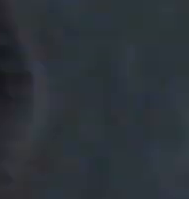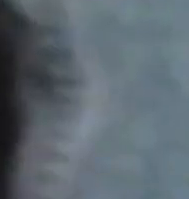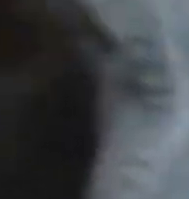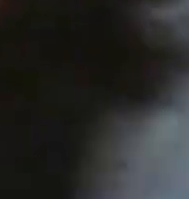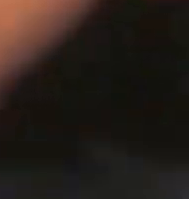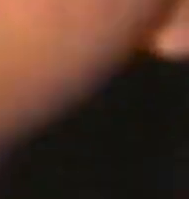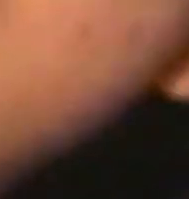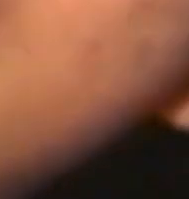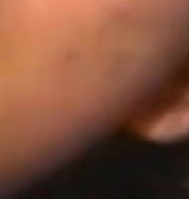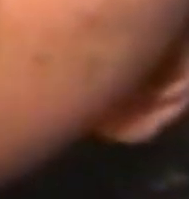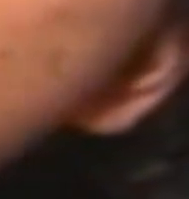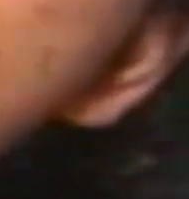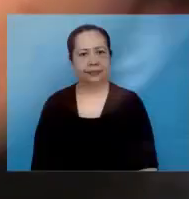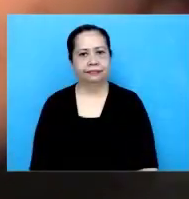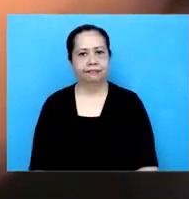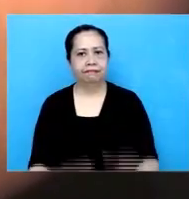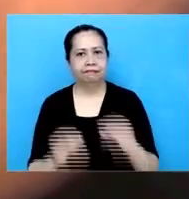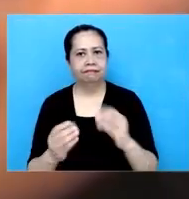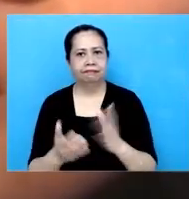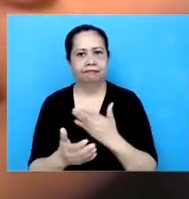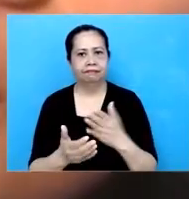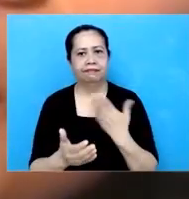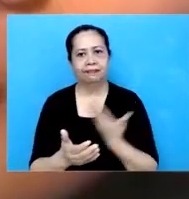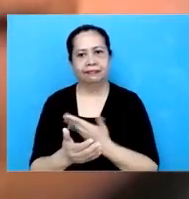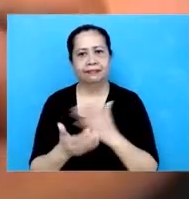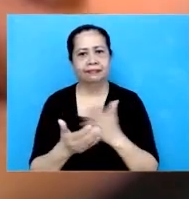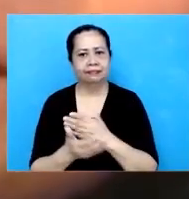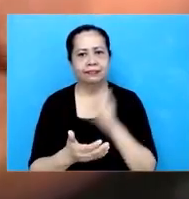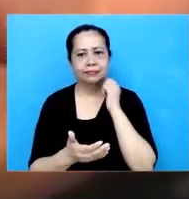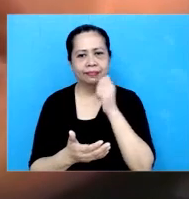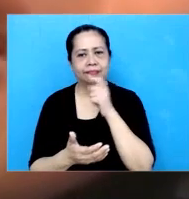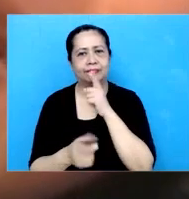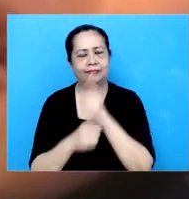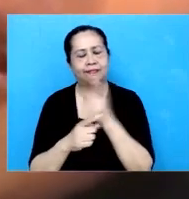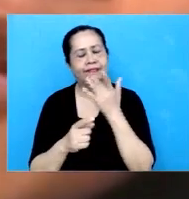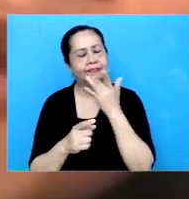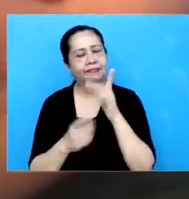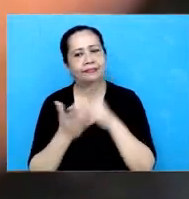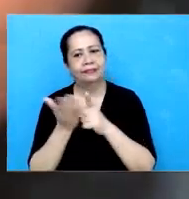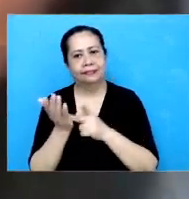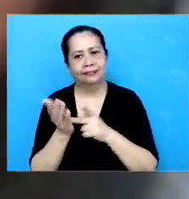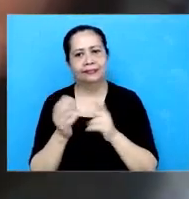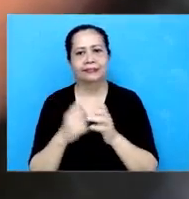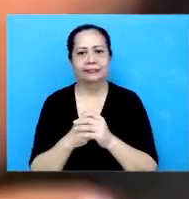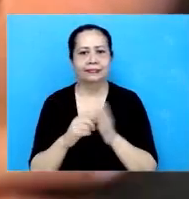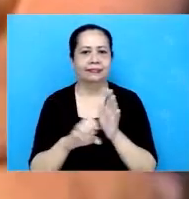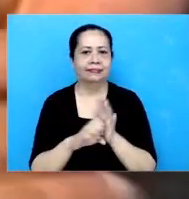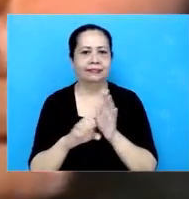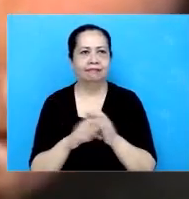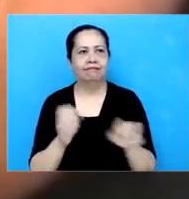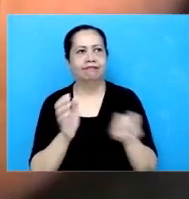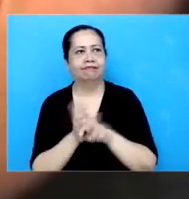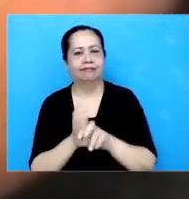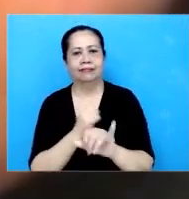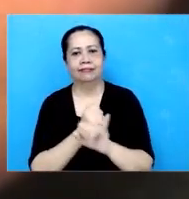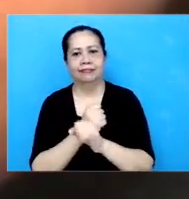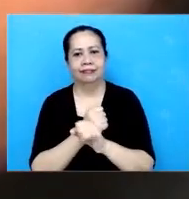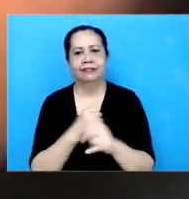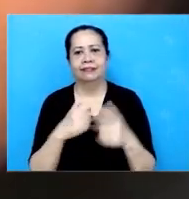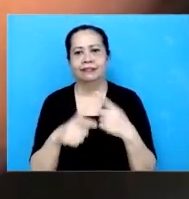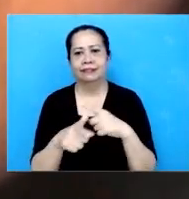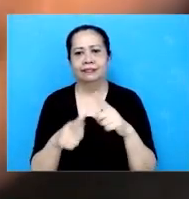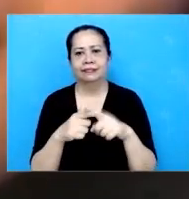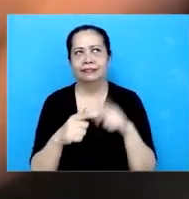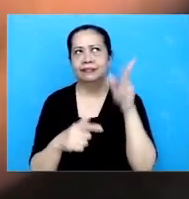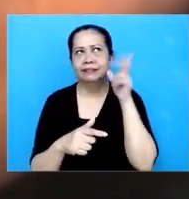Naririnig yung ibang tao na kinakanta yung songs namin. Ayun, yun talaga yung pinakamasarap na part. Yung bawa, sumasakay ako ng jeep, tapos naririnig ko yung